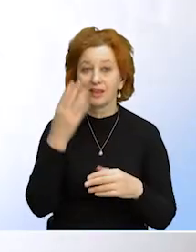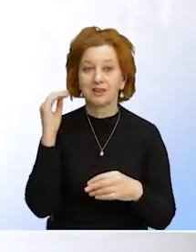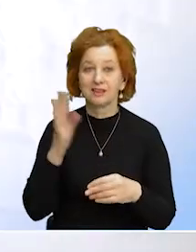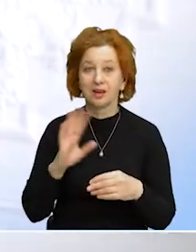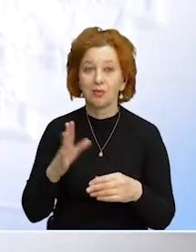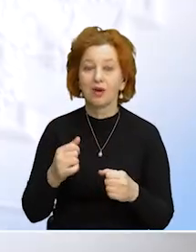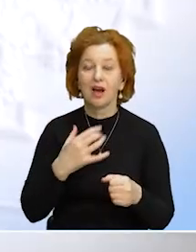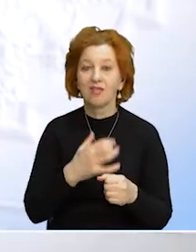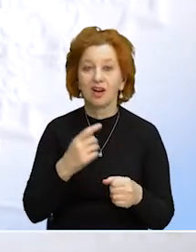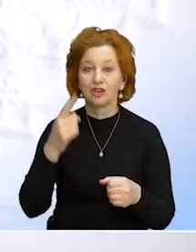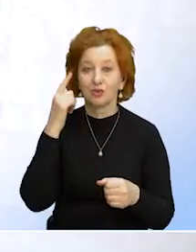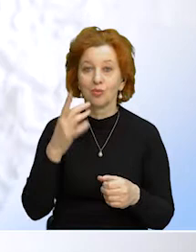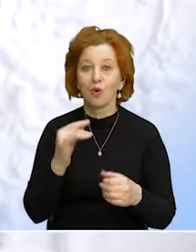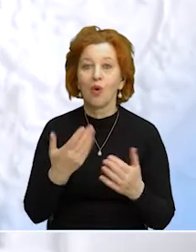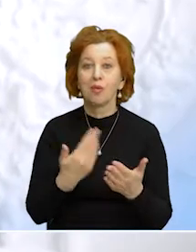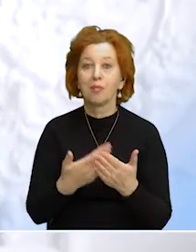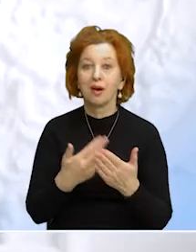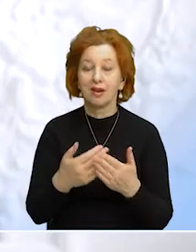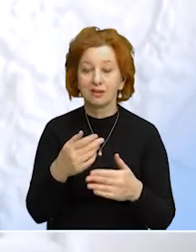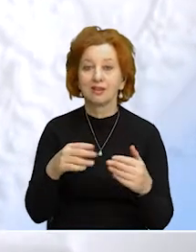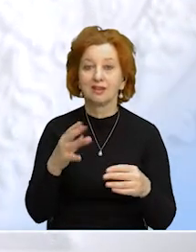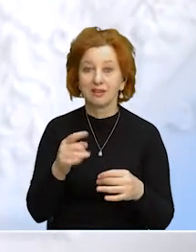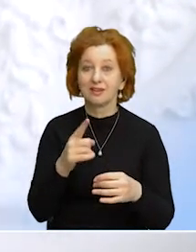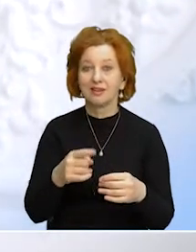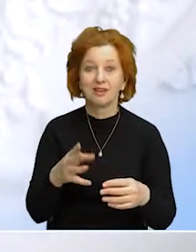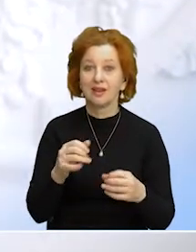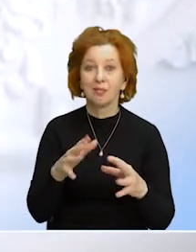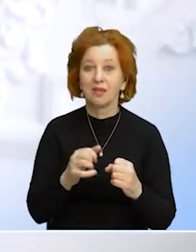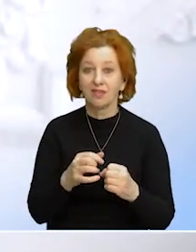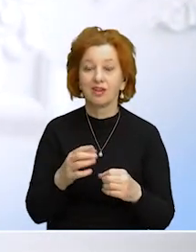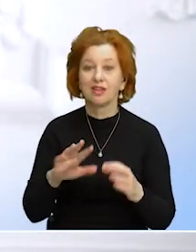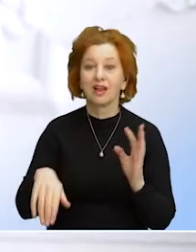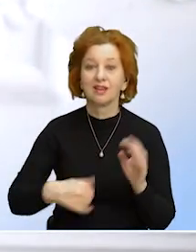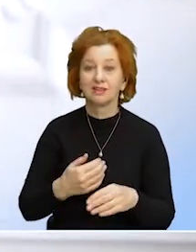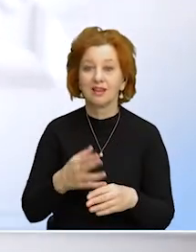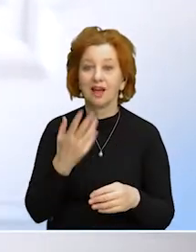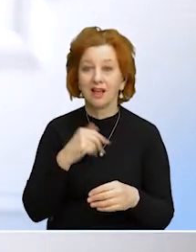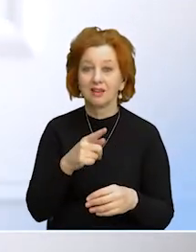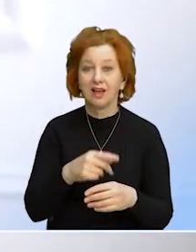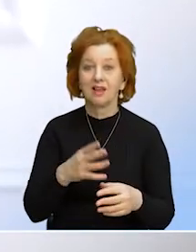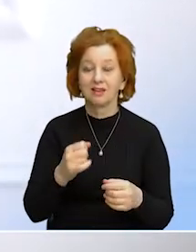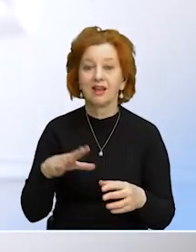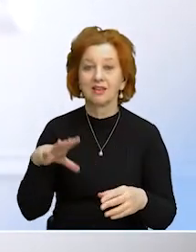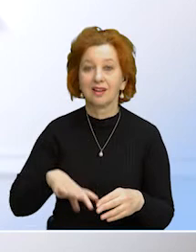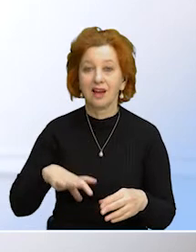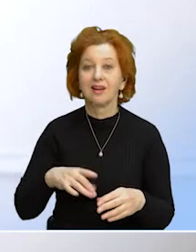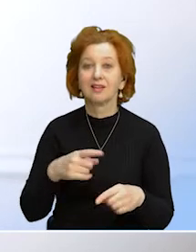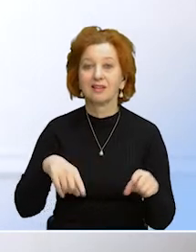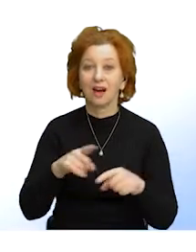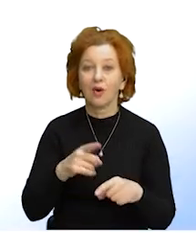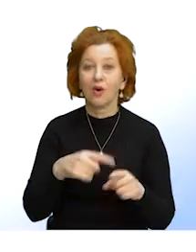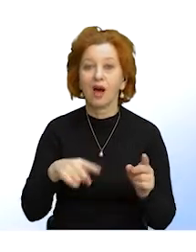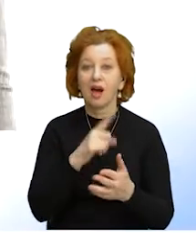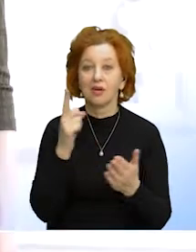Не забудьте о том, как важно думать о пальцах в кадре. Никогда не подворачивайте руку назад, когда кладете кисть на талию. В